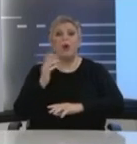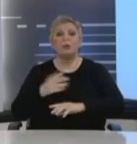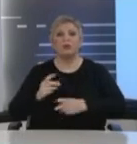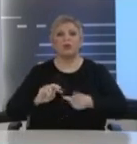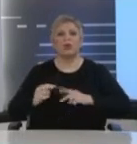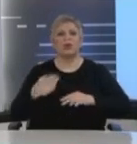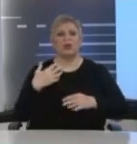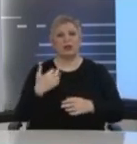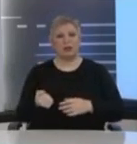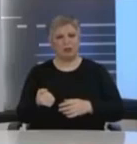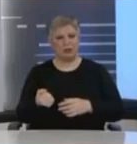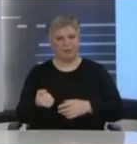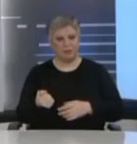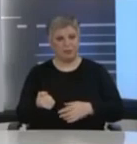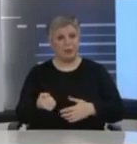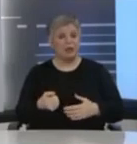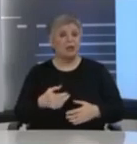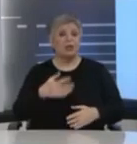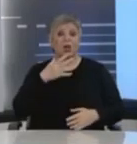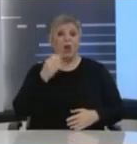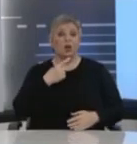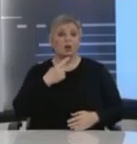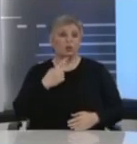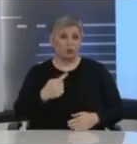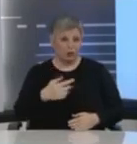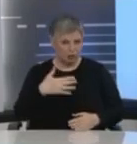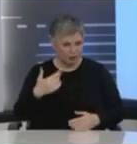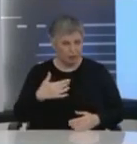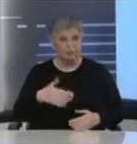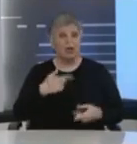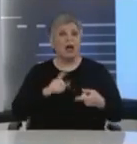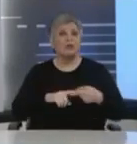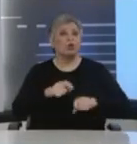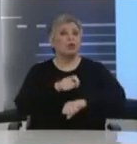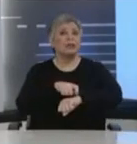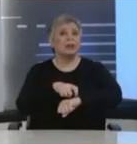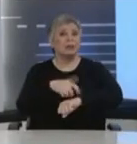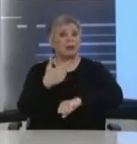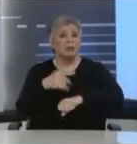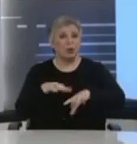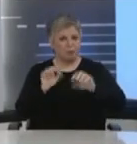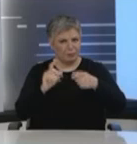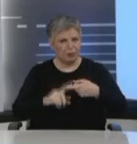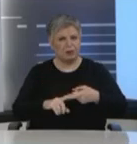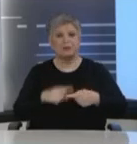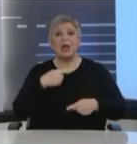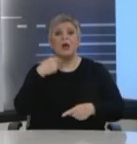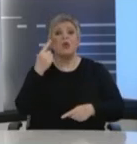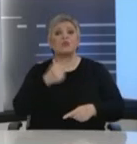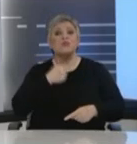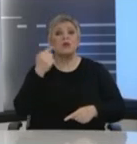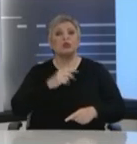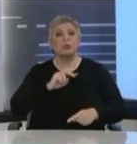Η επιλογή του χρόνου, η επιλογή των πολιτικών προσώπων, η εξόφθαλμη